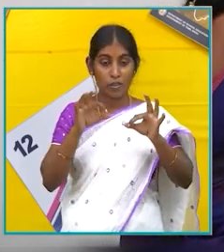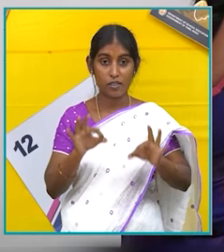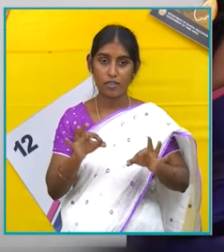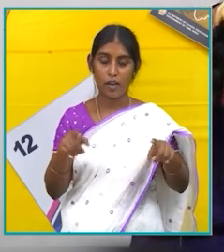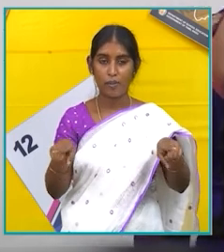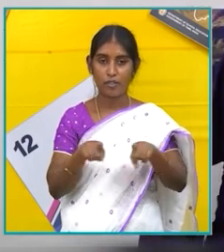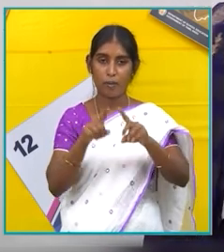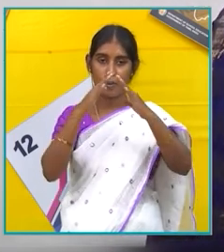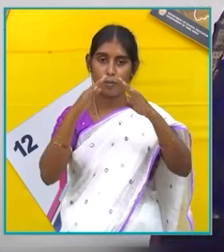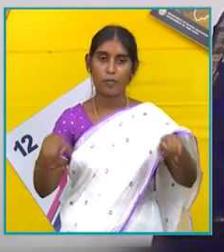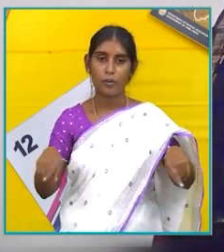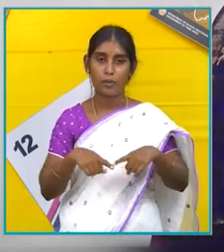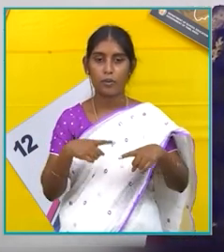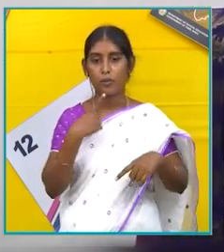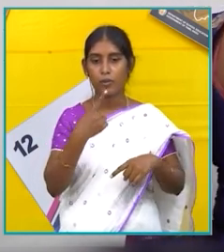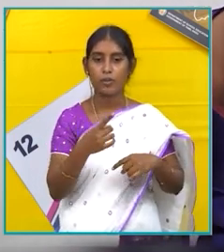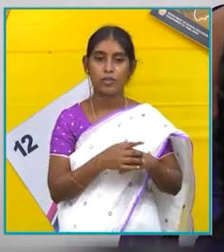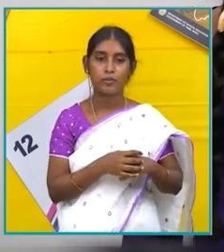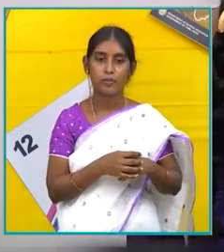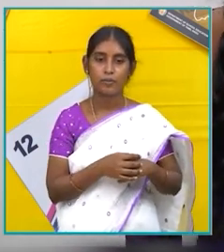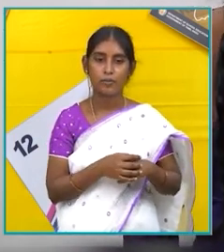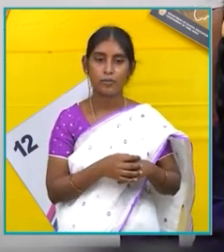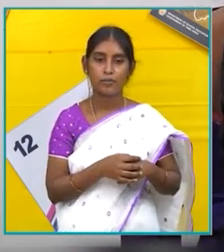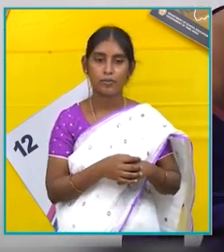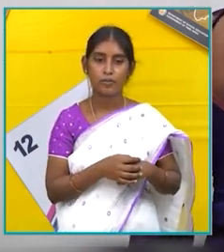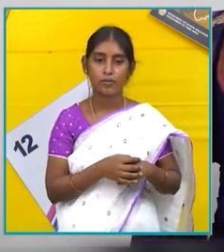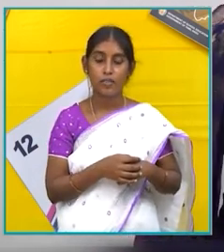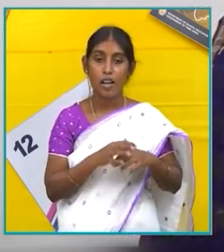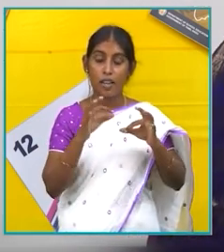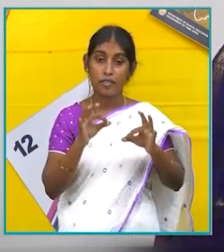சோ இதை நாம எப்படி எழுதணும் சர்வசமம் அப்படிங்கற சிம்பல் எப்படி போடணும்னு